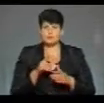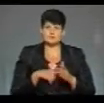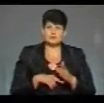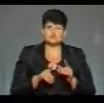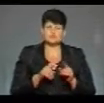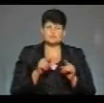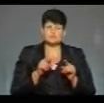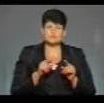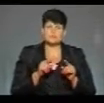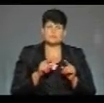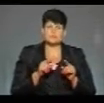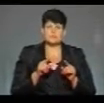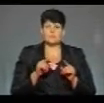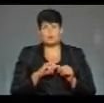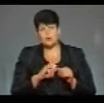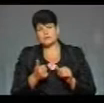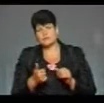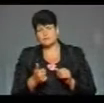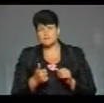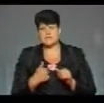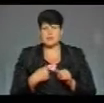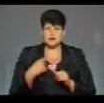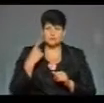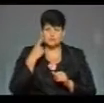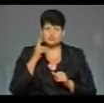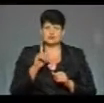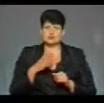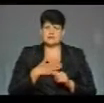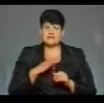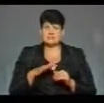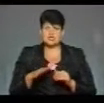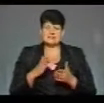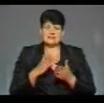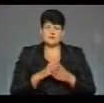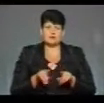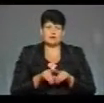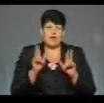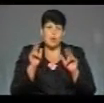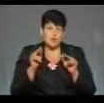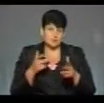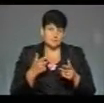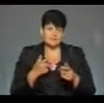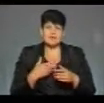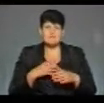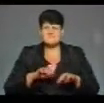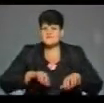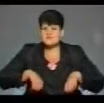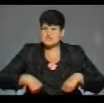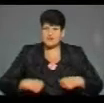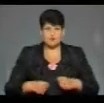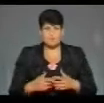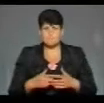воно погане або хороше. І тому я вважаю, що наші діти є піддослідними кроликами. Нам вивертають руки. По великому